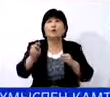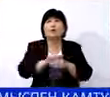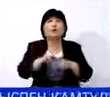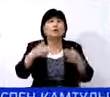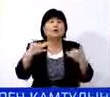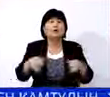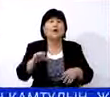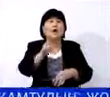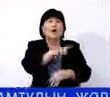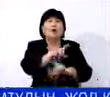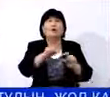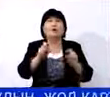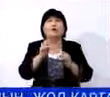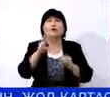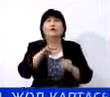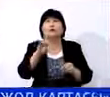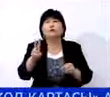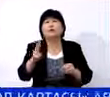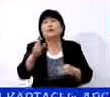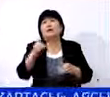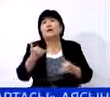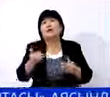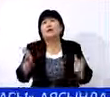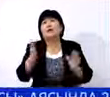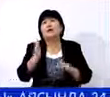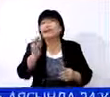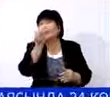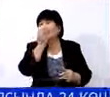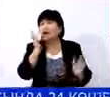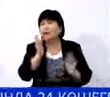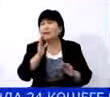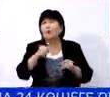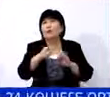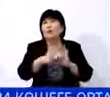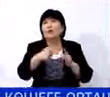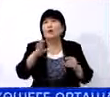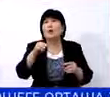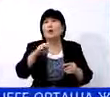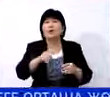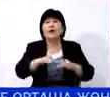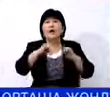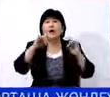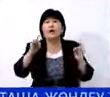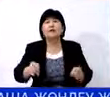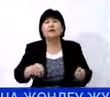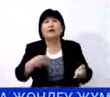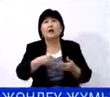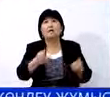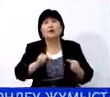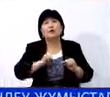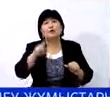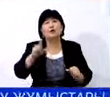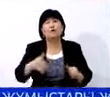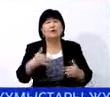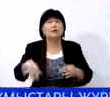өткізді. Ауруханаларға 14 миллион теңгеге жасанды тыныс алу аппараты мен 17 дана оттегі концентратын алып берді. Жомарт жанға